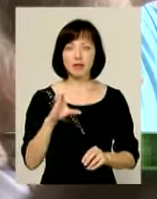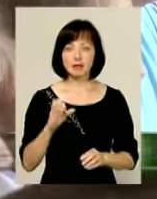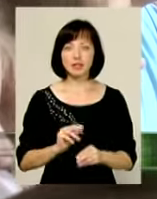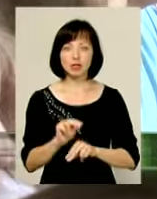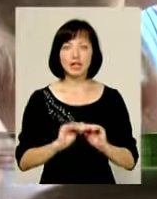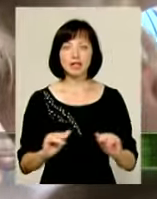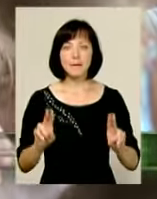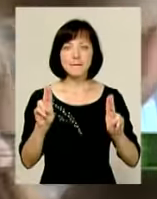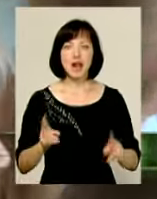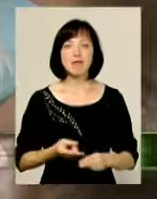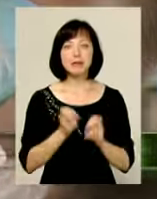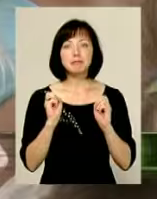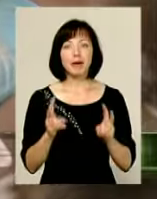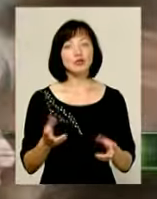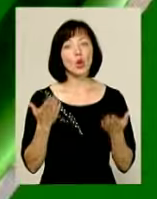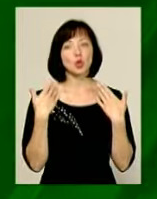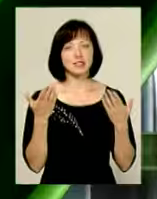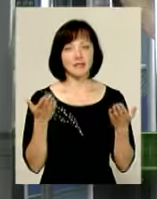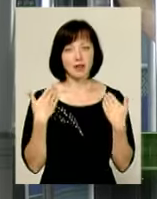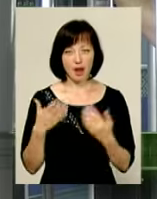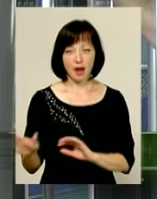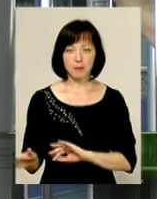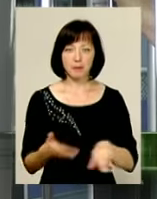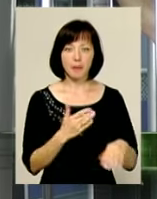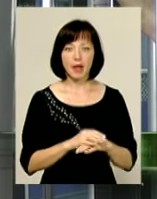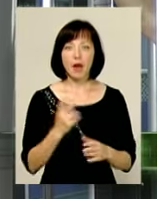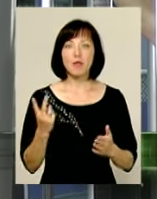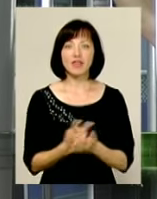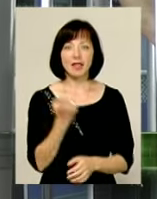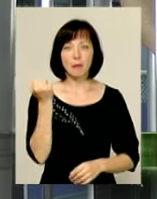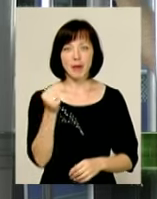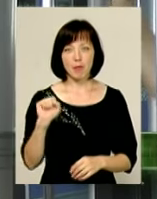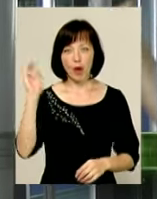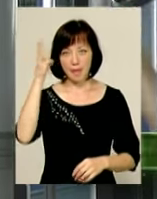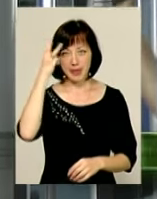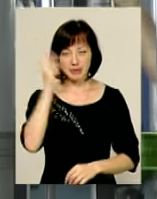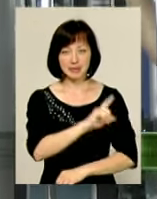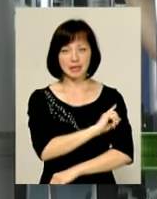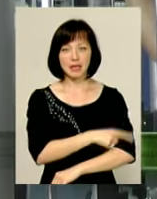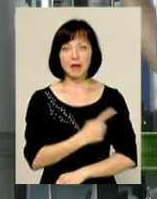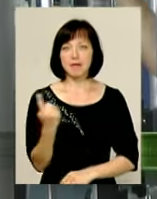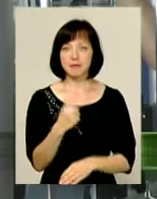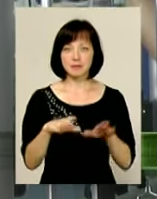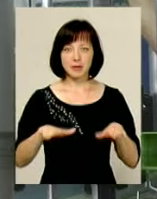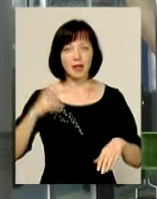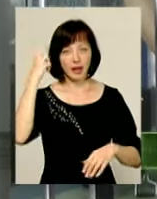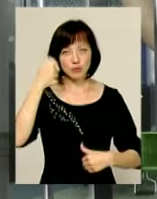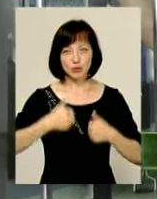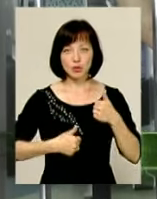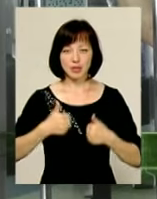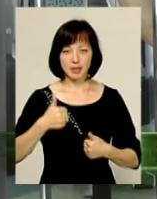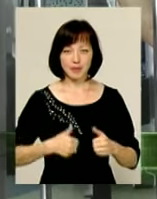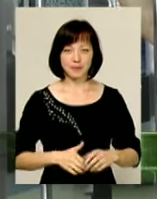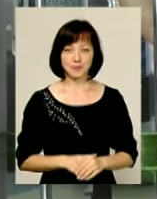дітей правил безпечного дозвілля. Подвійна перемога. Хмельницький силач став першим на столичному турнірі з